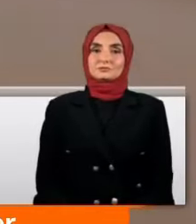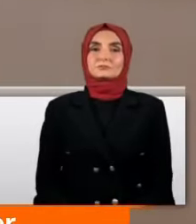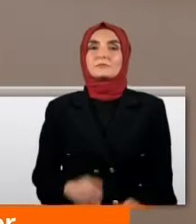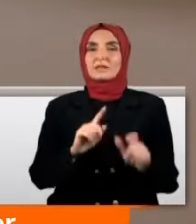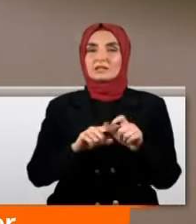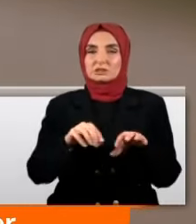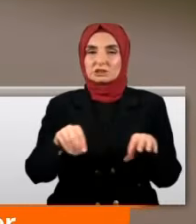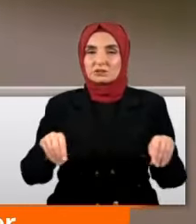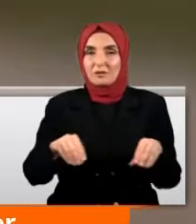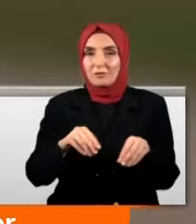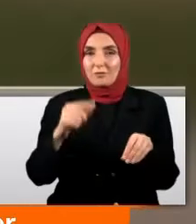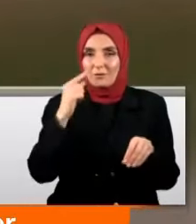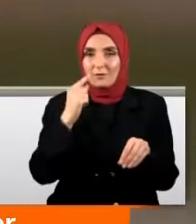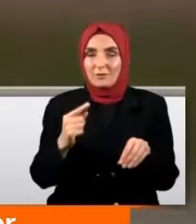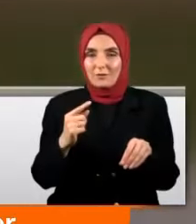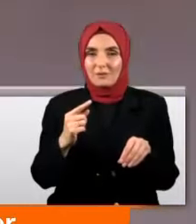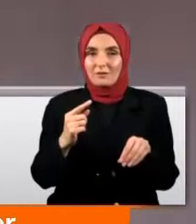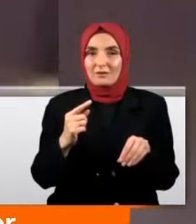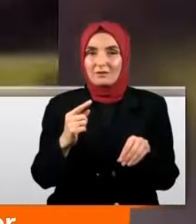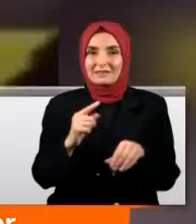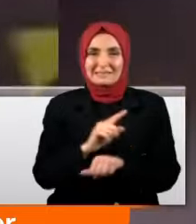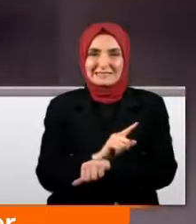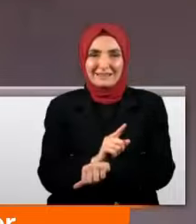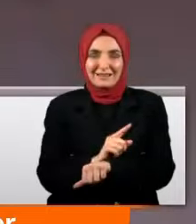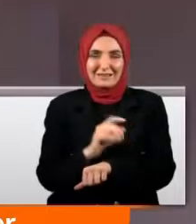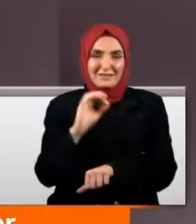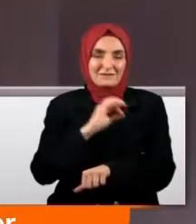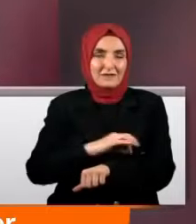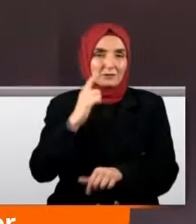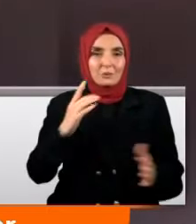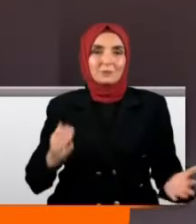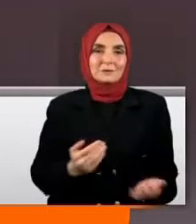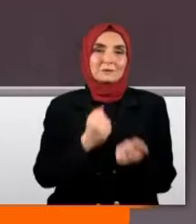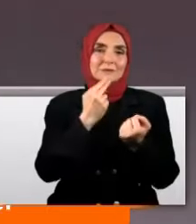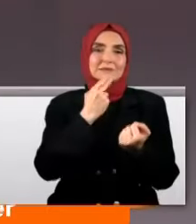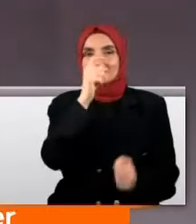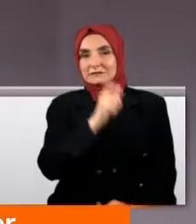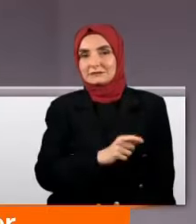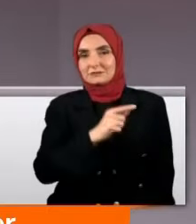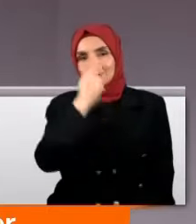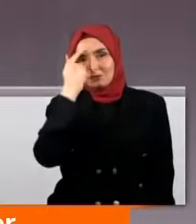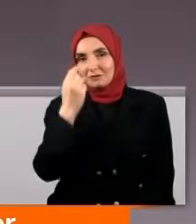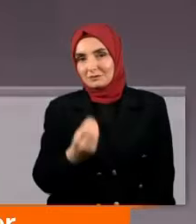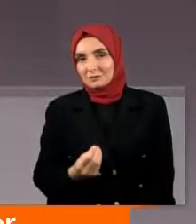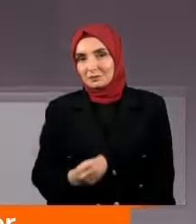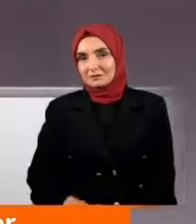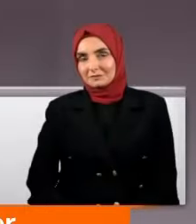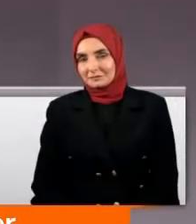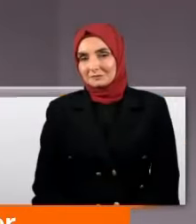Çamurların içinden saniyeler farkıyla kurtarılan bu küçük kızsa şanslı sayılanlar arasında.